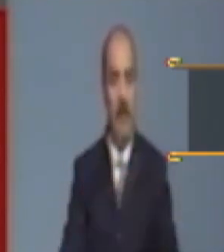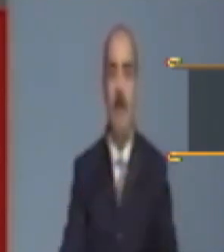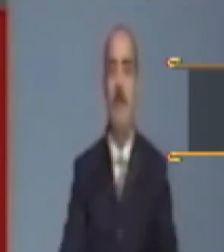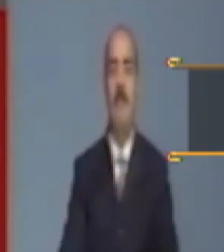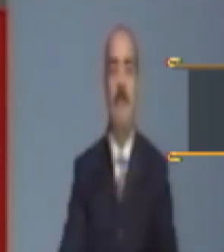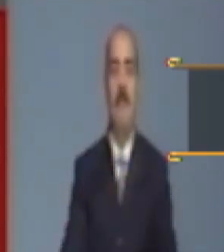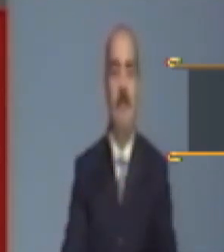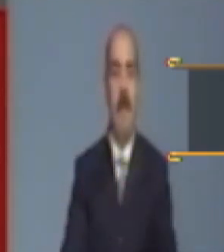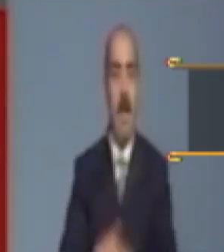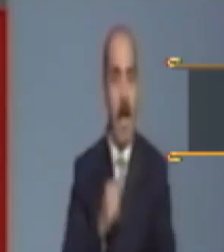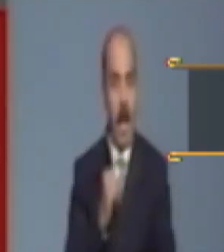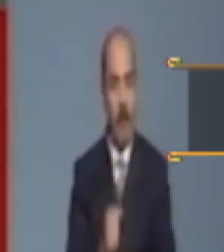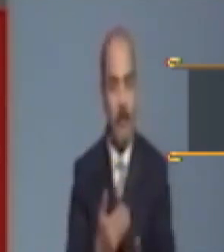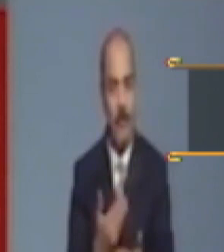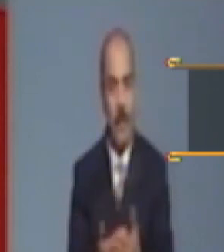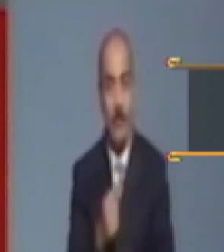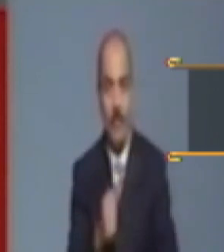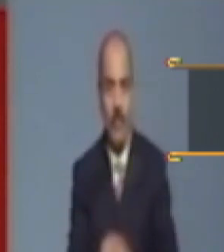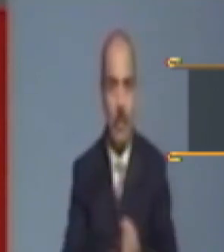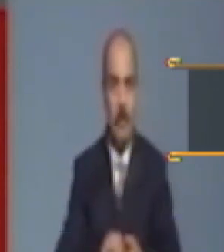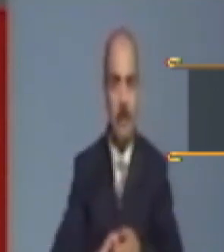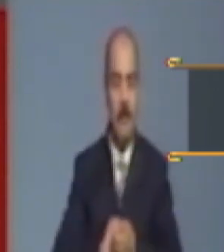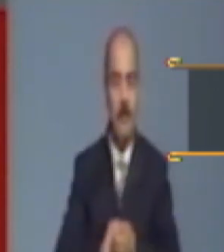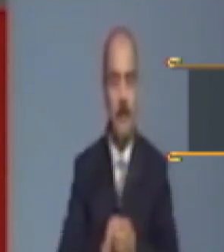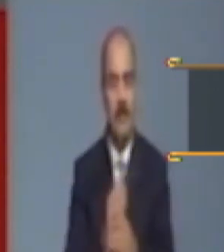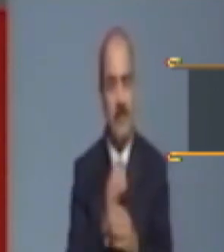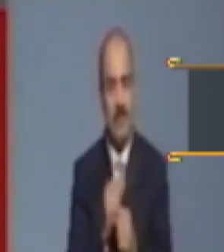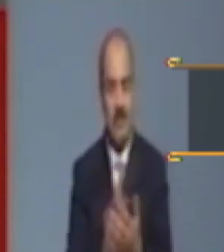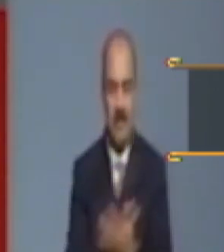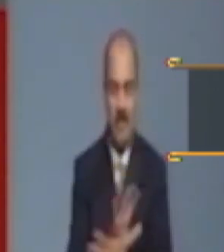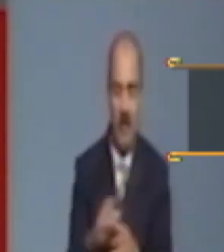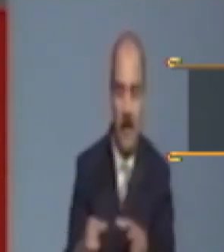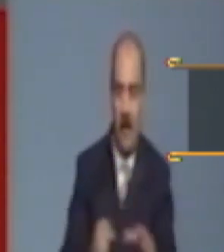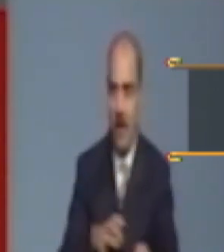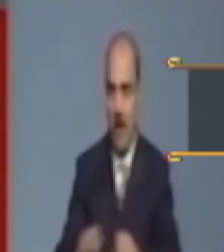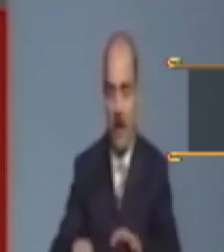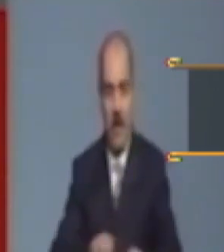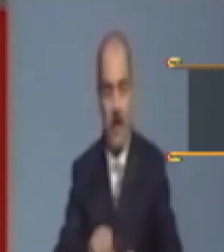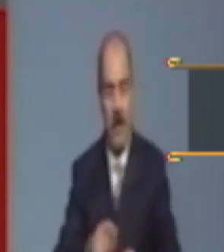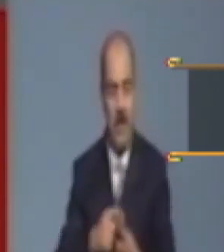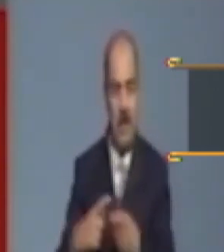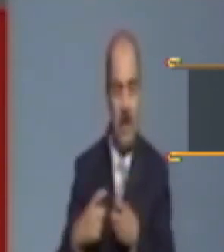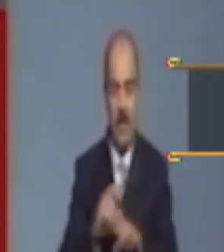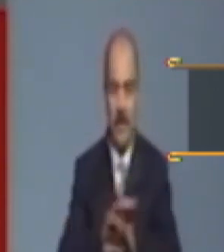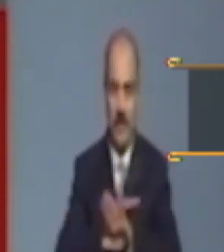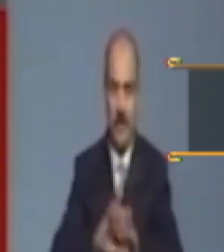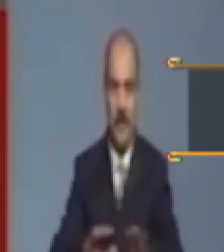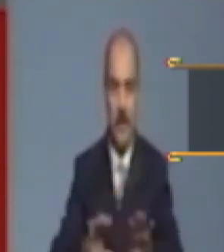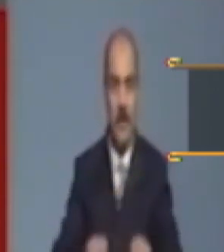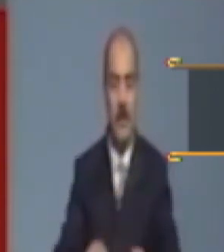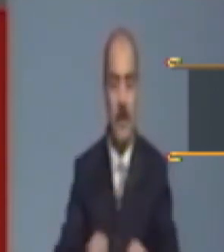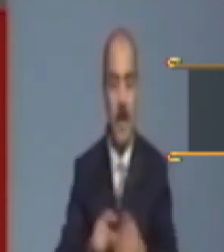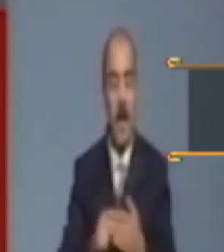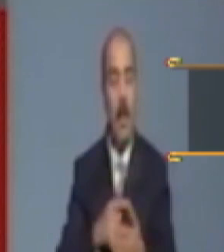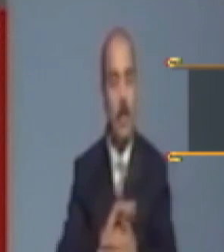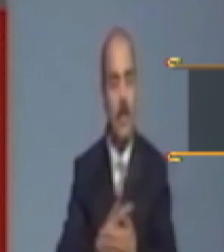من أجل توحيد الجهود واحتوائها واحتواء وتيرة الصراعات لإرساء